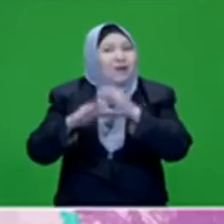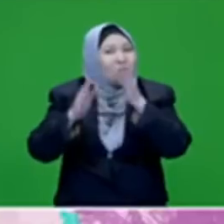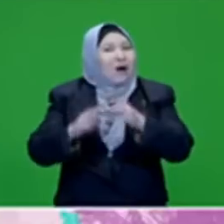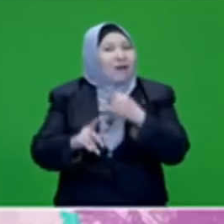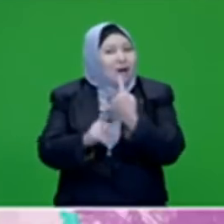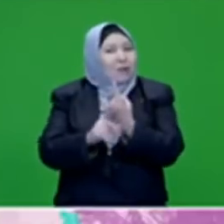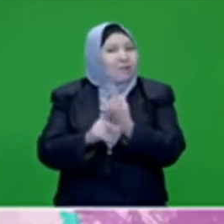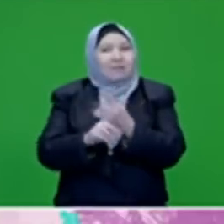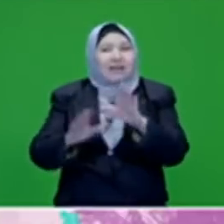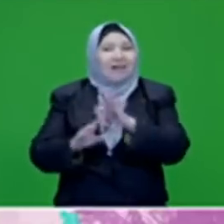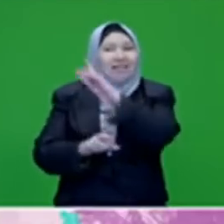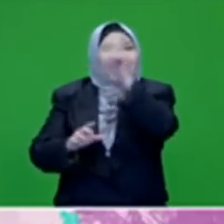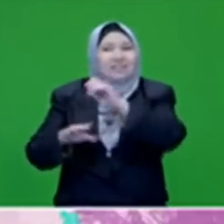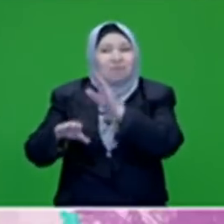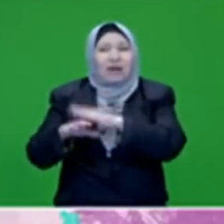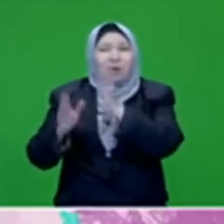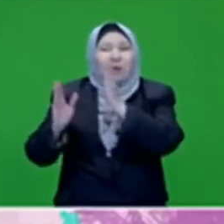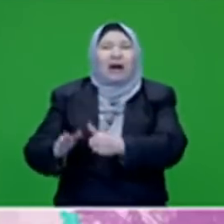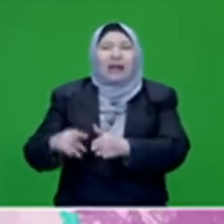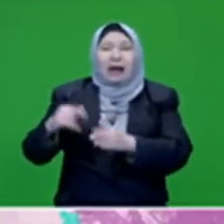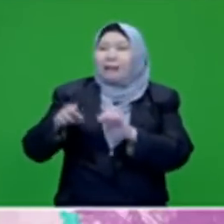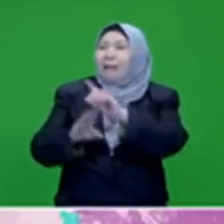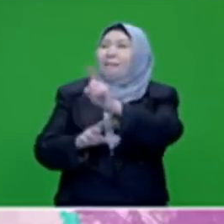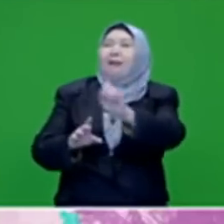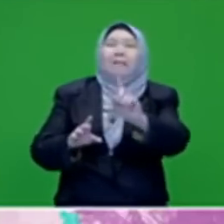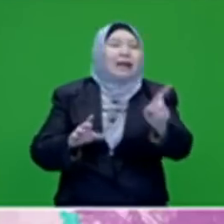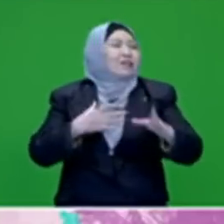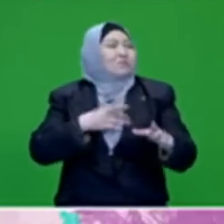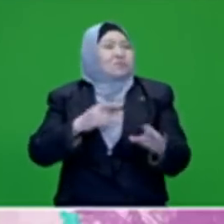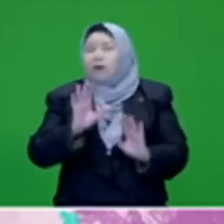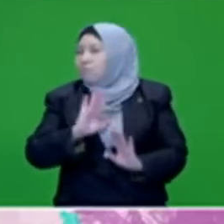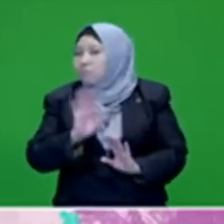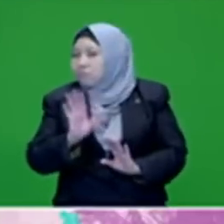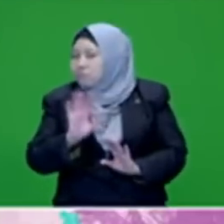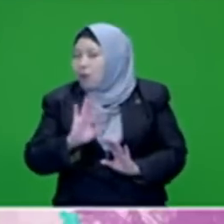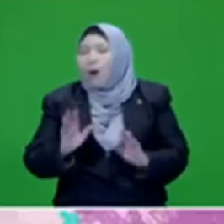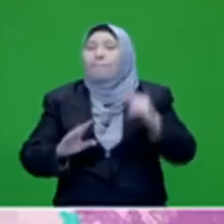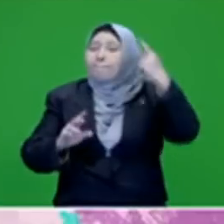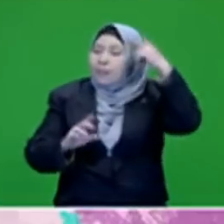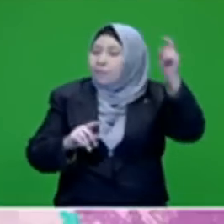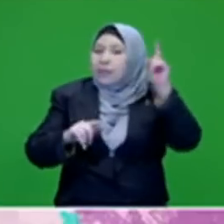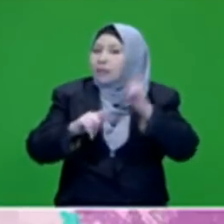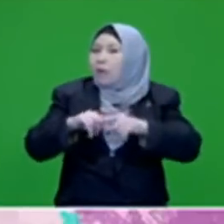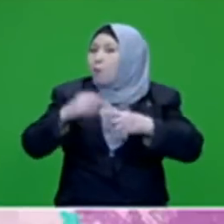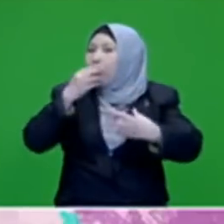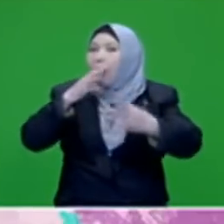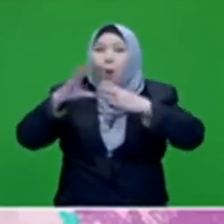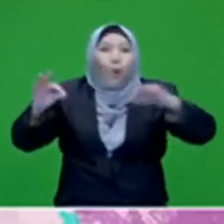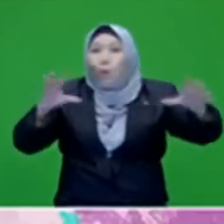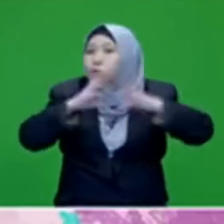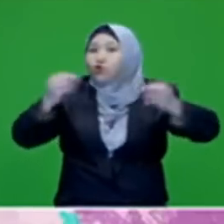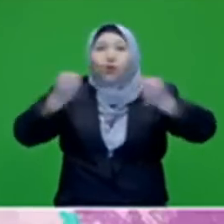rujuk sembarangan orang. Itu penting. Dan keduanya, mimpi tidak boleh dicerita kat ramai orang.